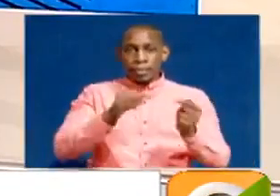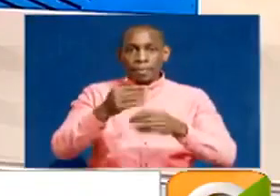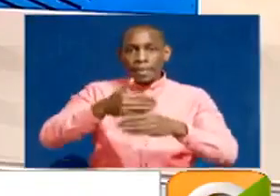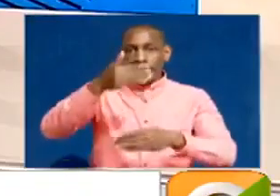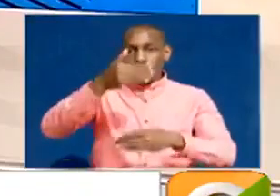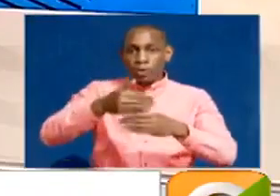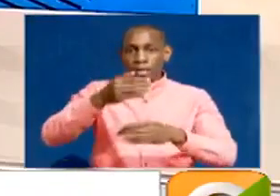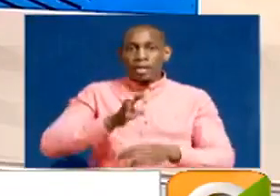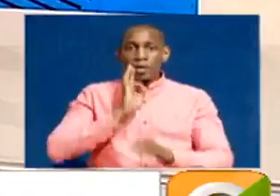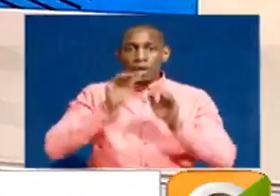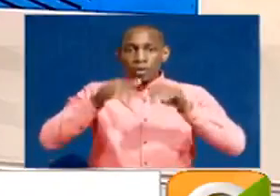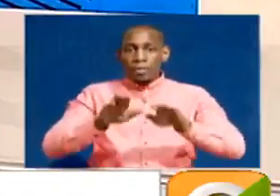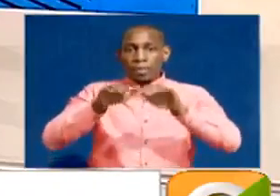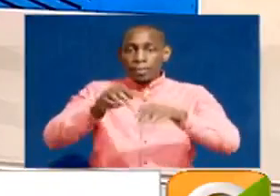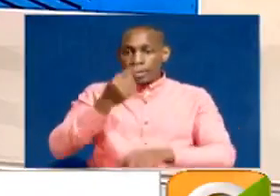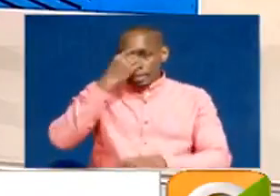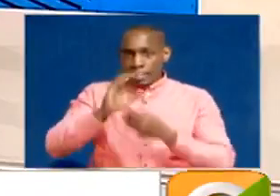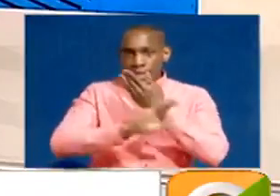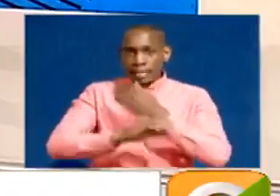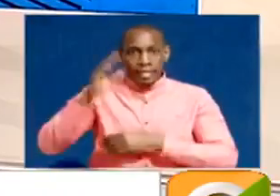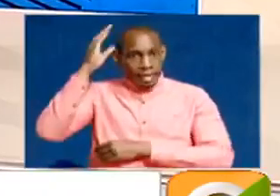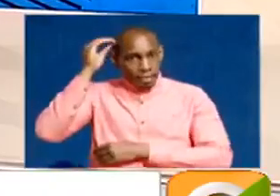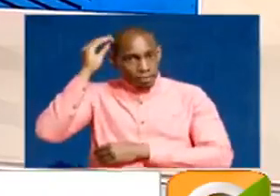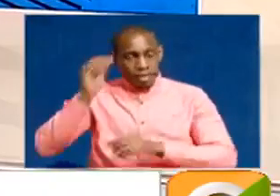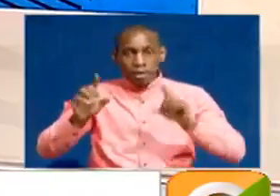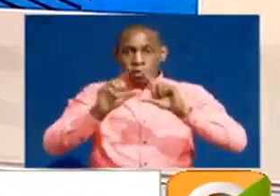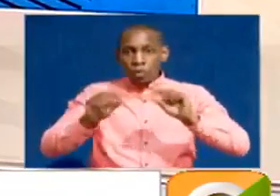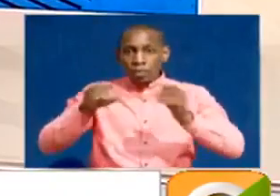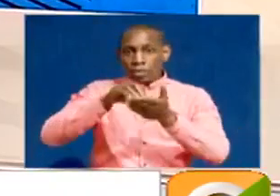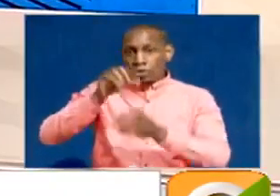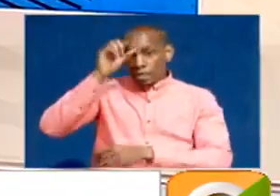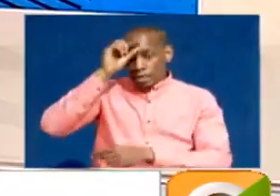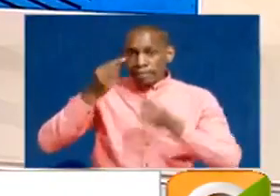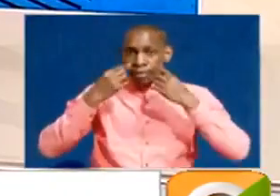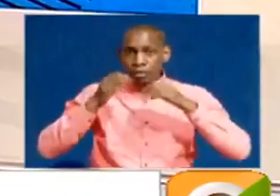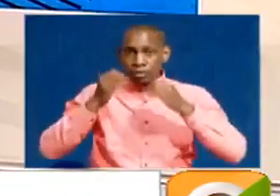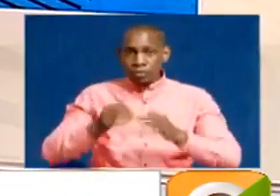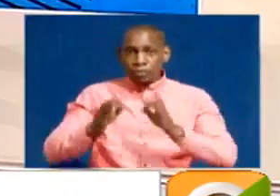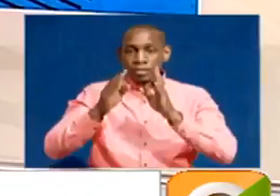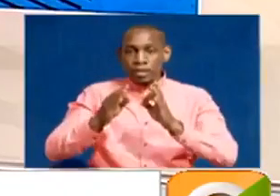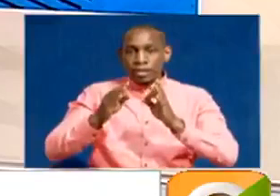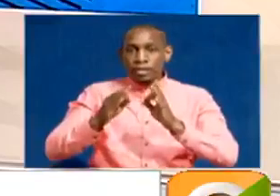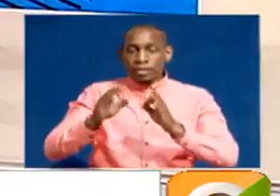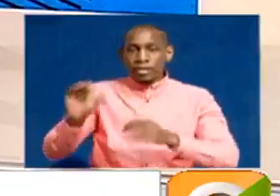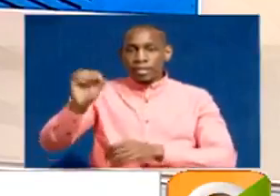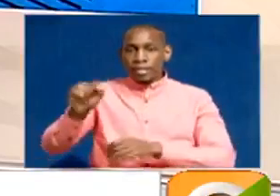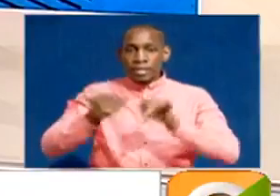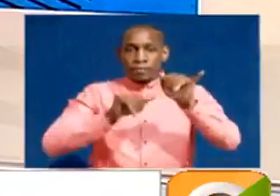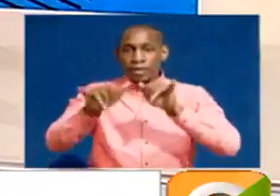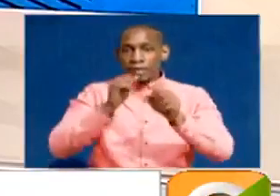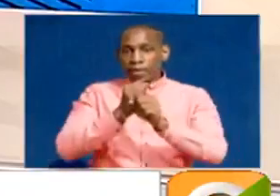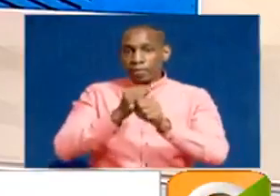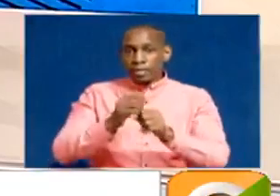wa mpaka ya bahari ya Hindi na taifa la Somalia. Kulingana na msimamo wa serikali uliotangazwa rasmi na katibu katika wizara ya mashauri ya